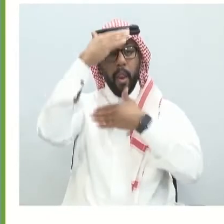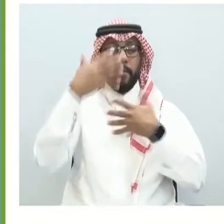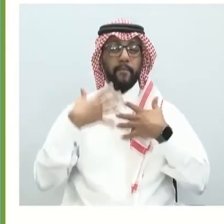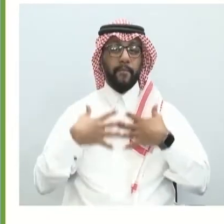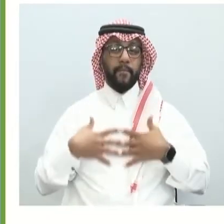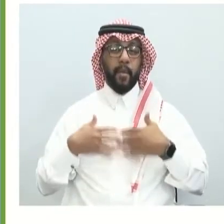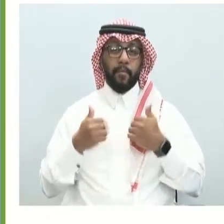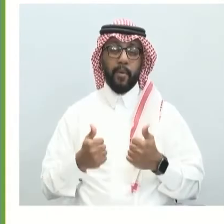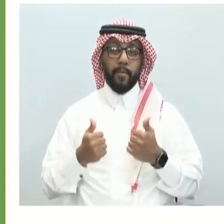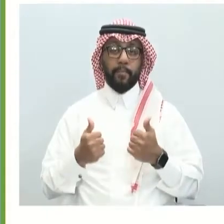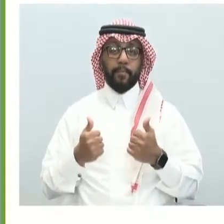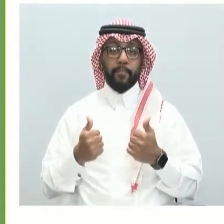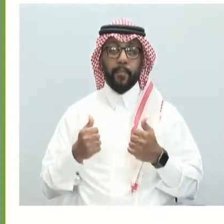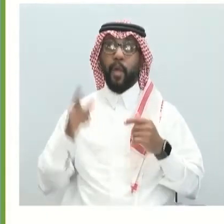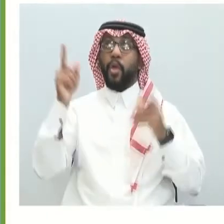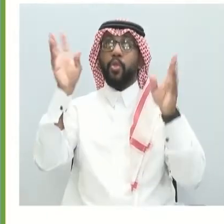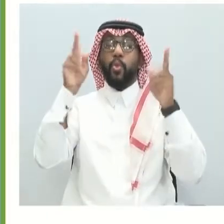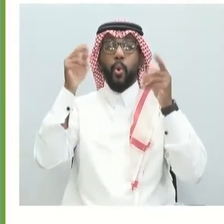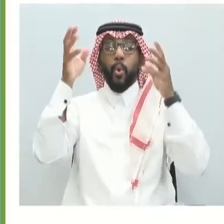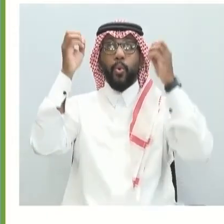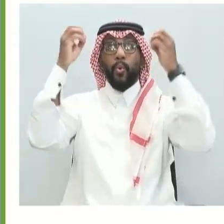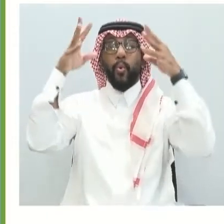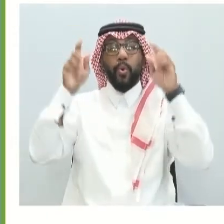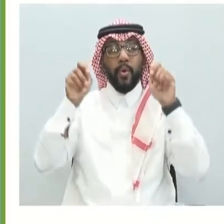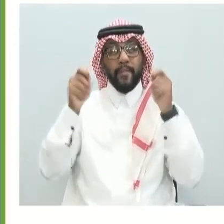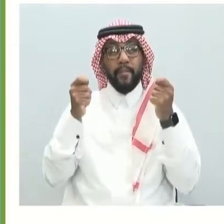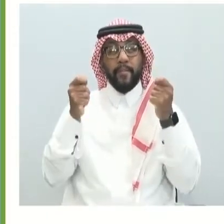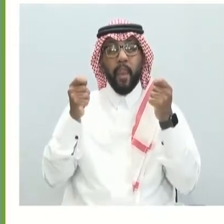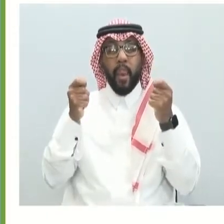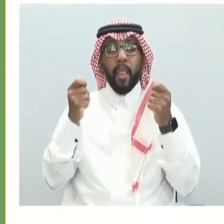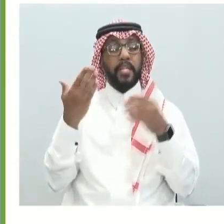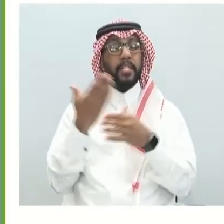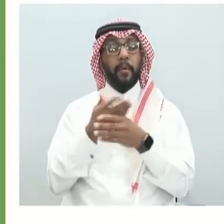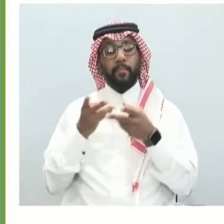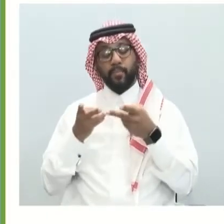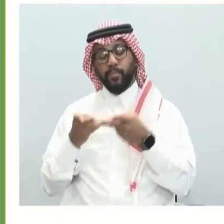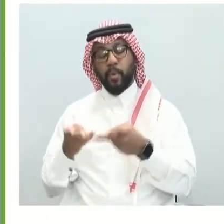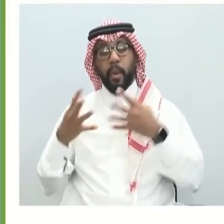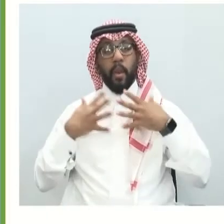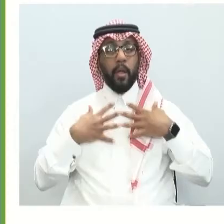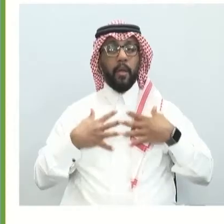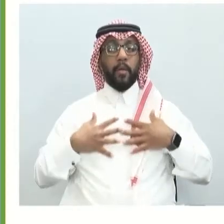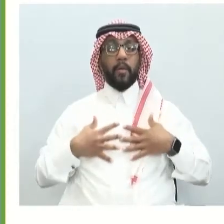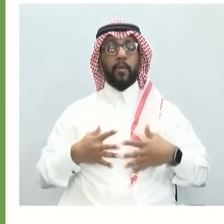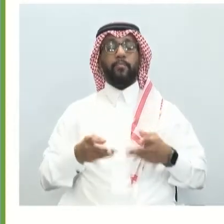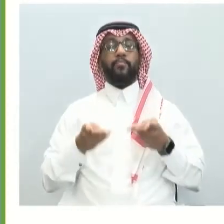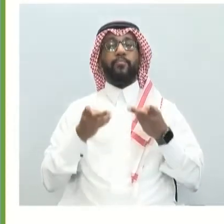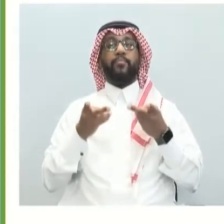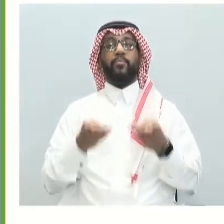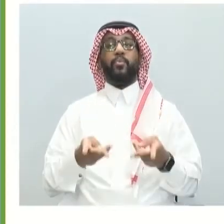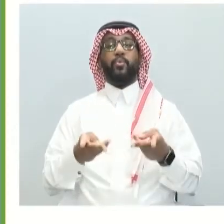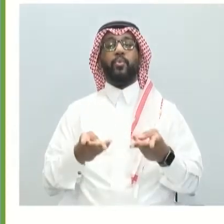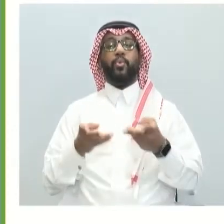ابقاء الاضواء خافته حيث يشجع ذلك الجسم على انتاجه هرمون